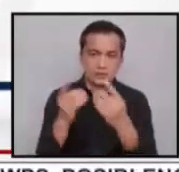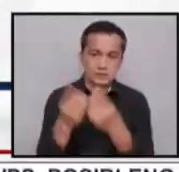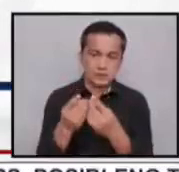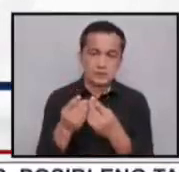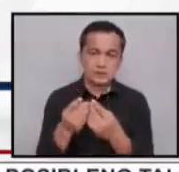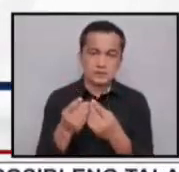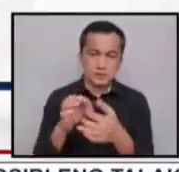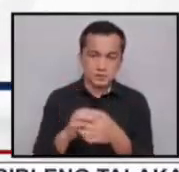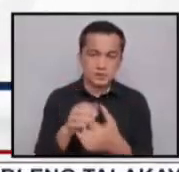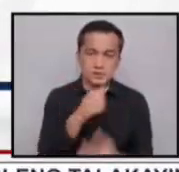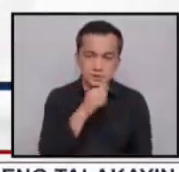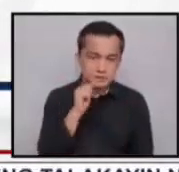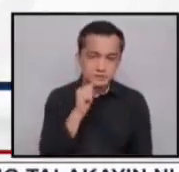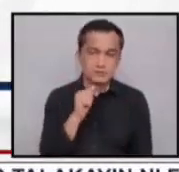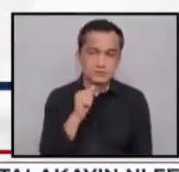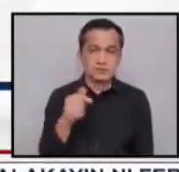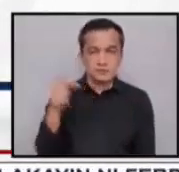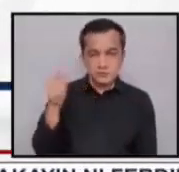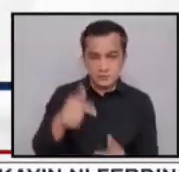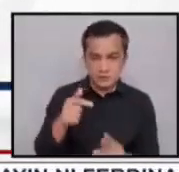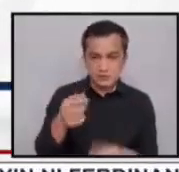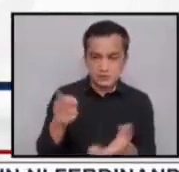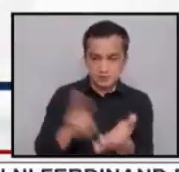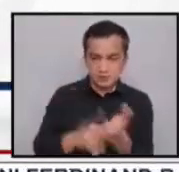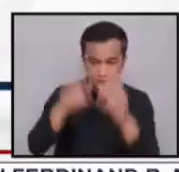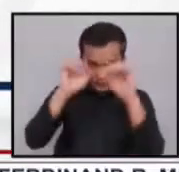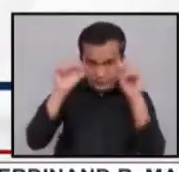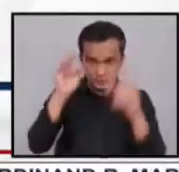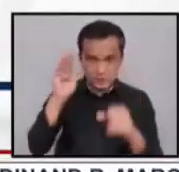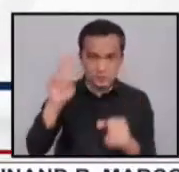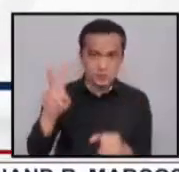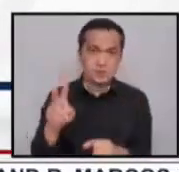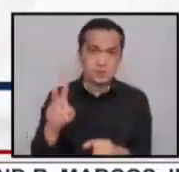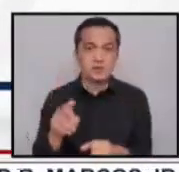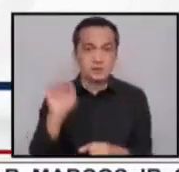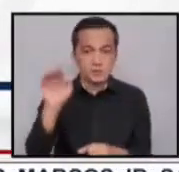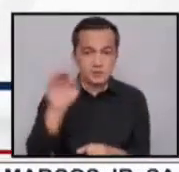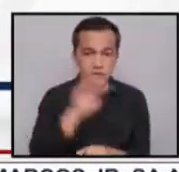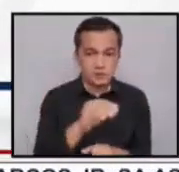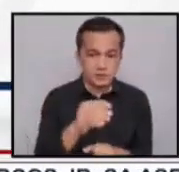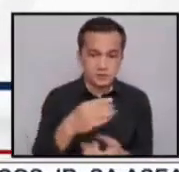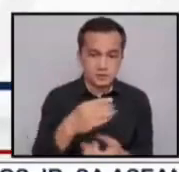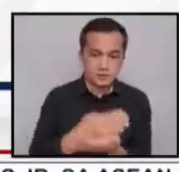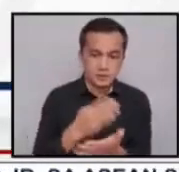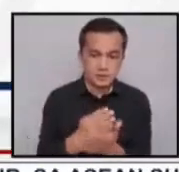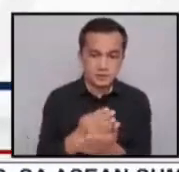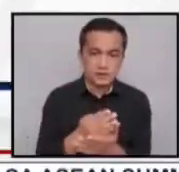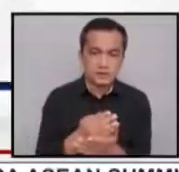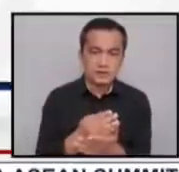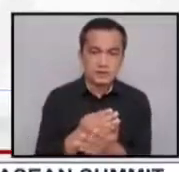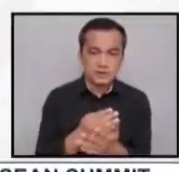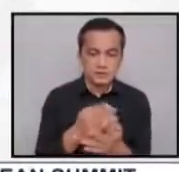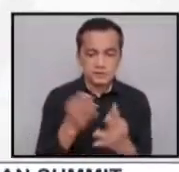Target na lagdaan ni Pangulong Ferdinand R. Marcos Jr. ang panukalang budget sa kalagitnaan ng Disyembre.